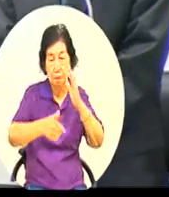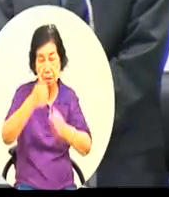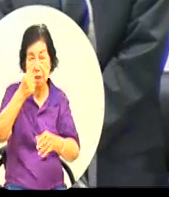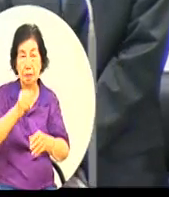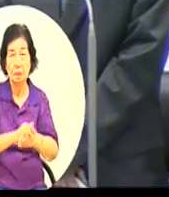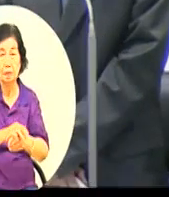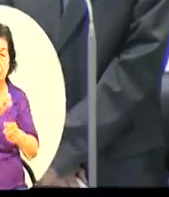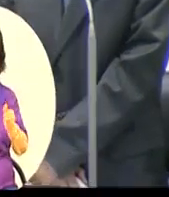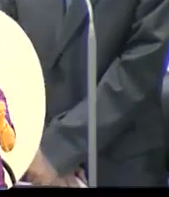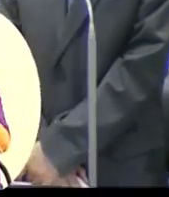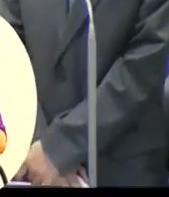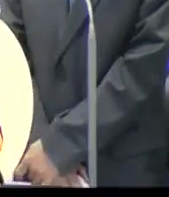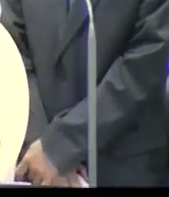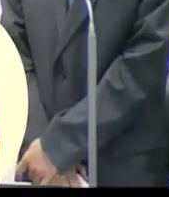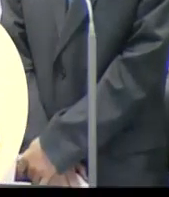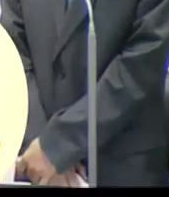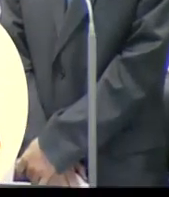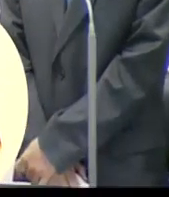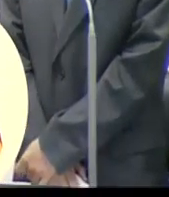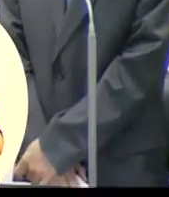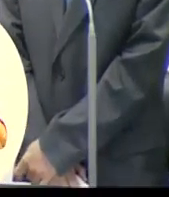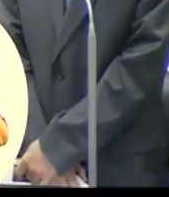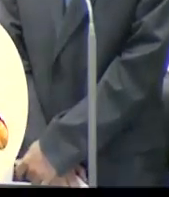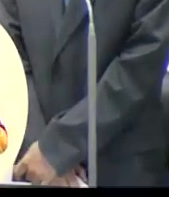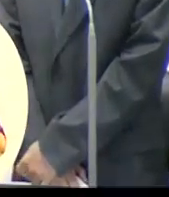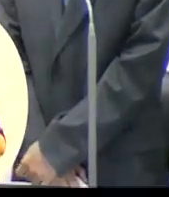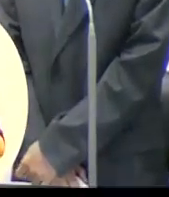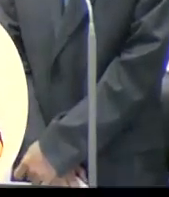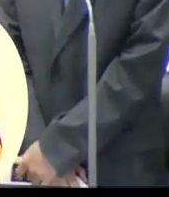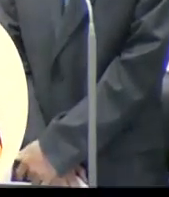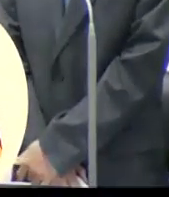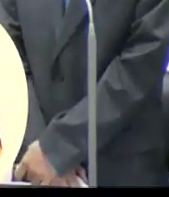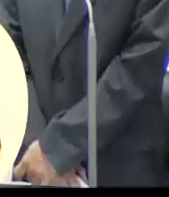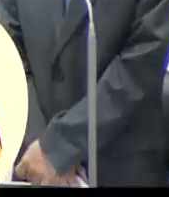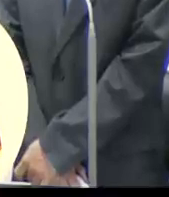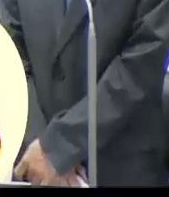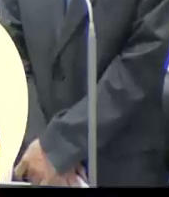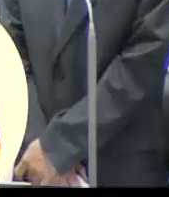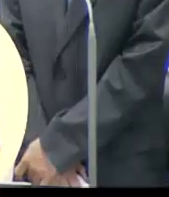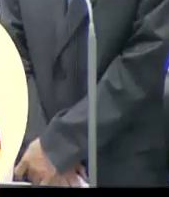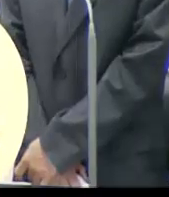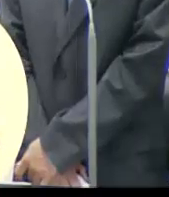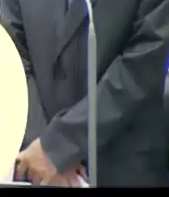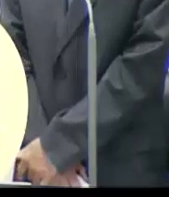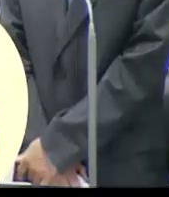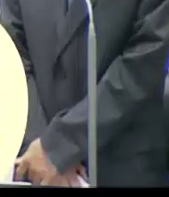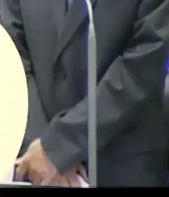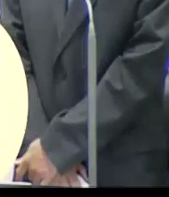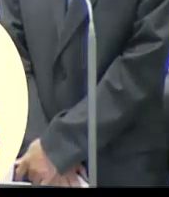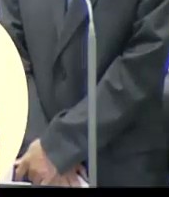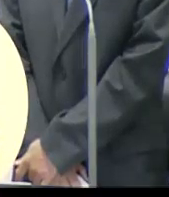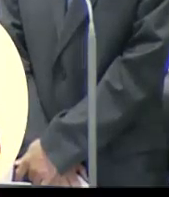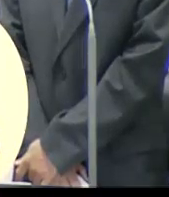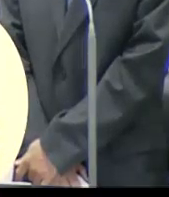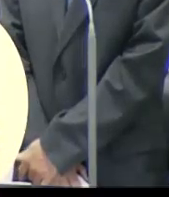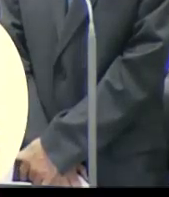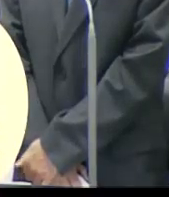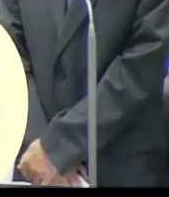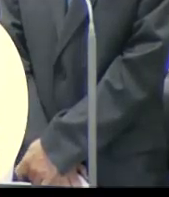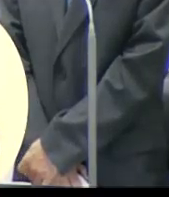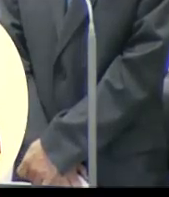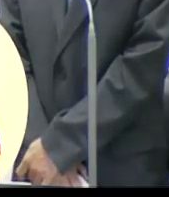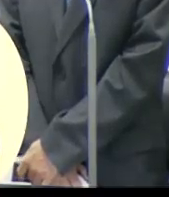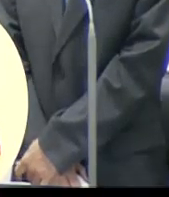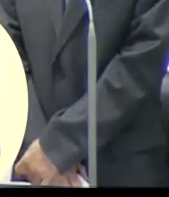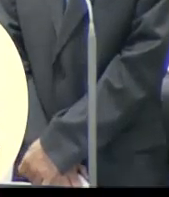你有甲报告过无？ 请范局长回答。 谢谢。 有严重不足，你有报告过无？ 其实，市政府全面都知道，但是